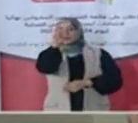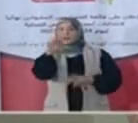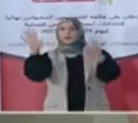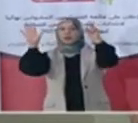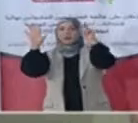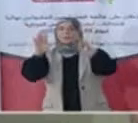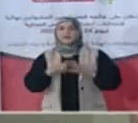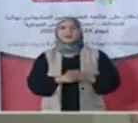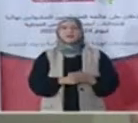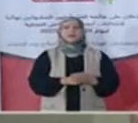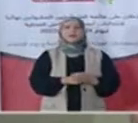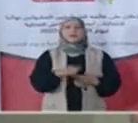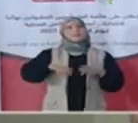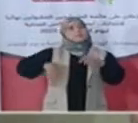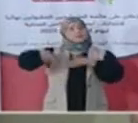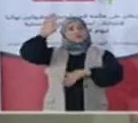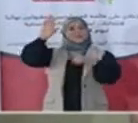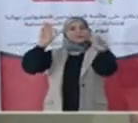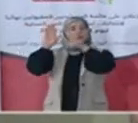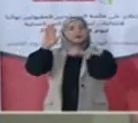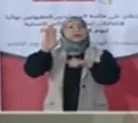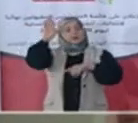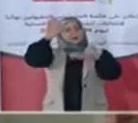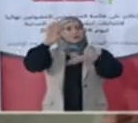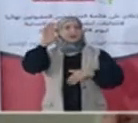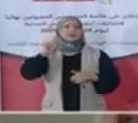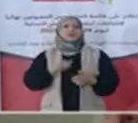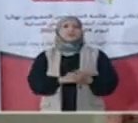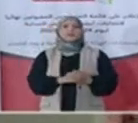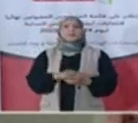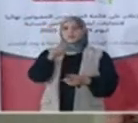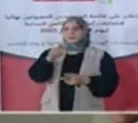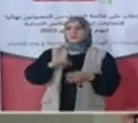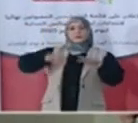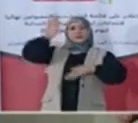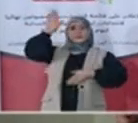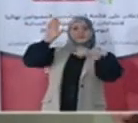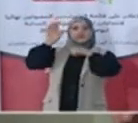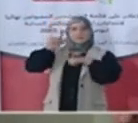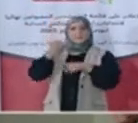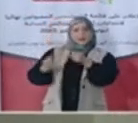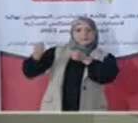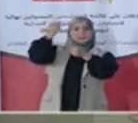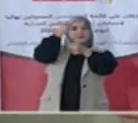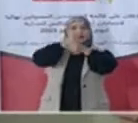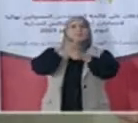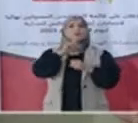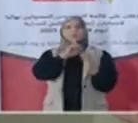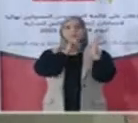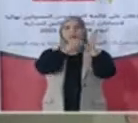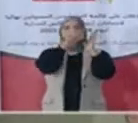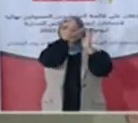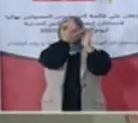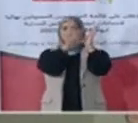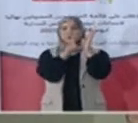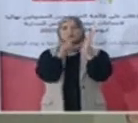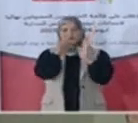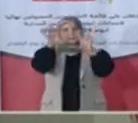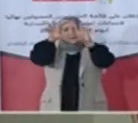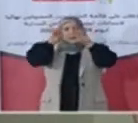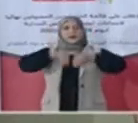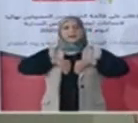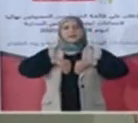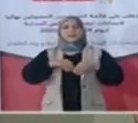40,382 ممثل مترشح. طبعا ممثلي المترشحين لنا هما عندهم اعتماد وفما شروط قانونية ليتم